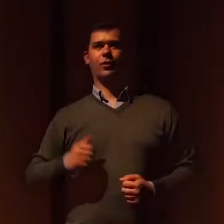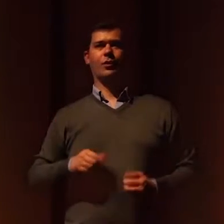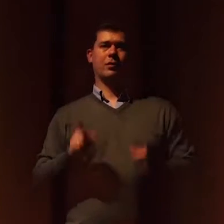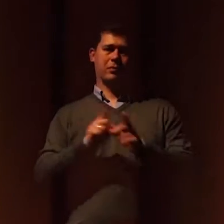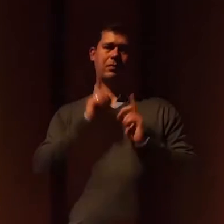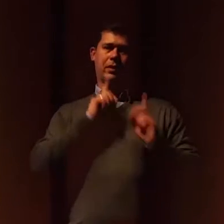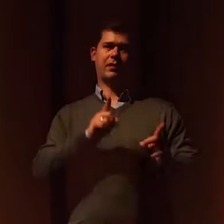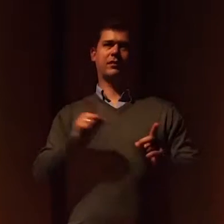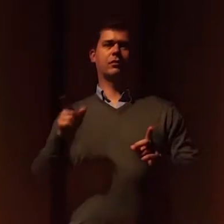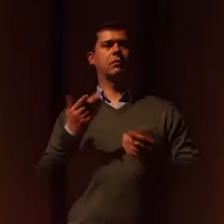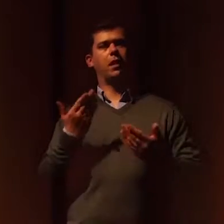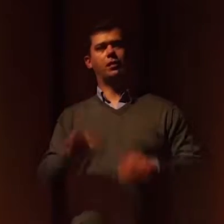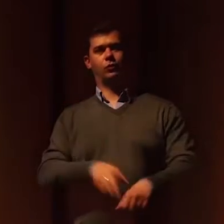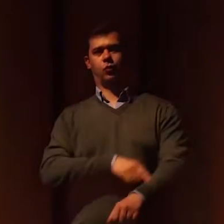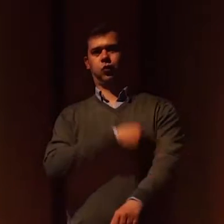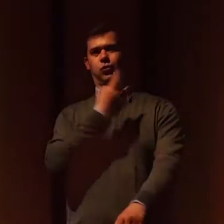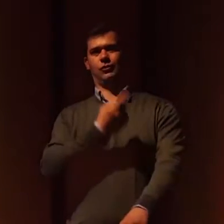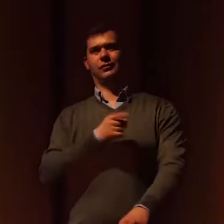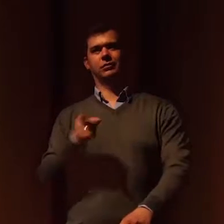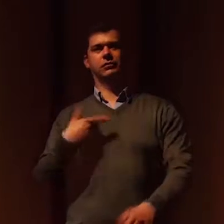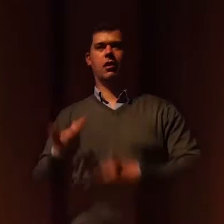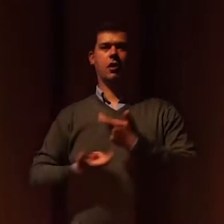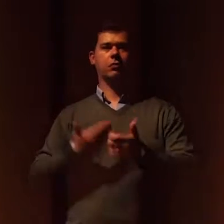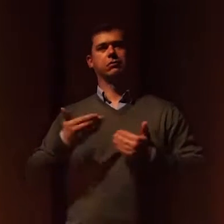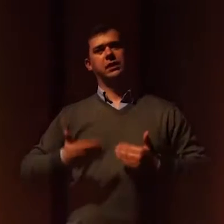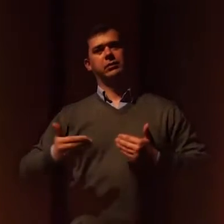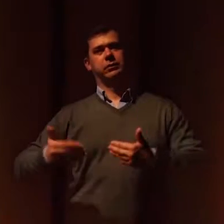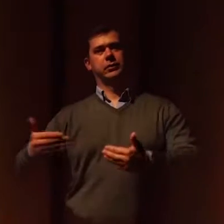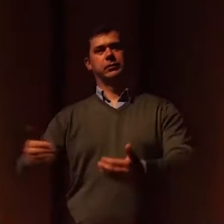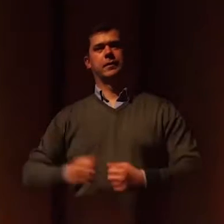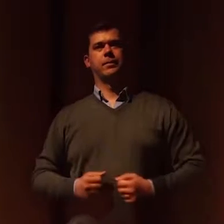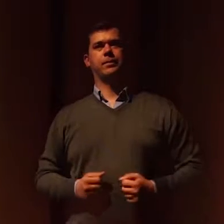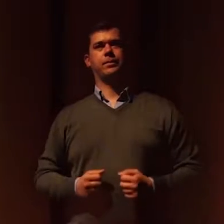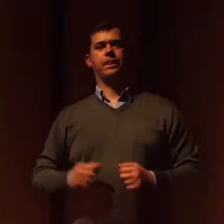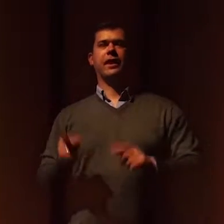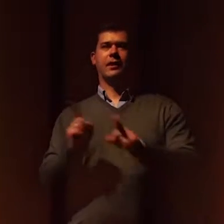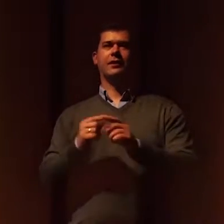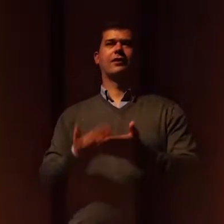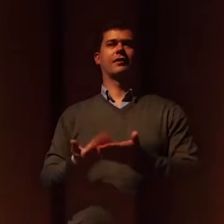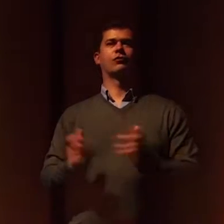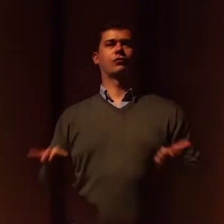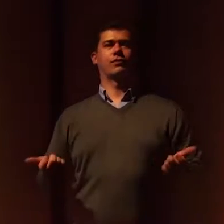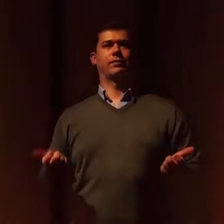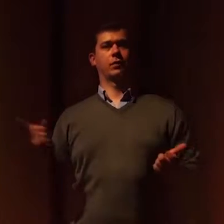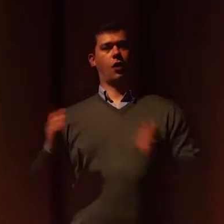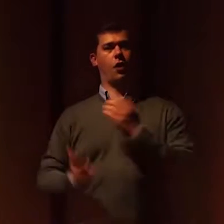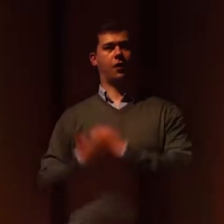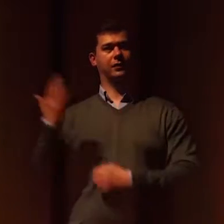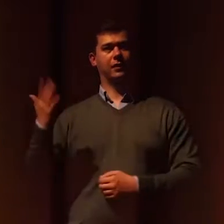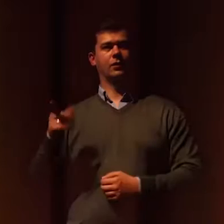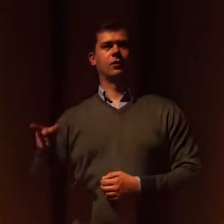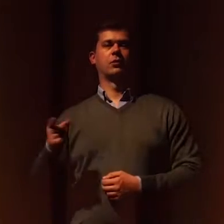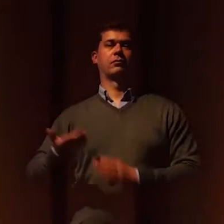tylko żmudne z takiego instytucjonalnego widzenia dlatego bo okazało się że